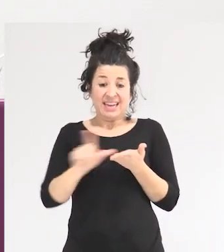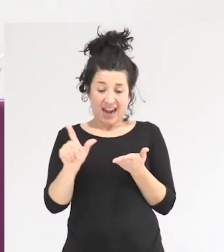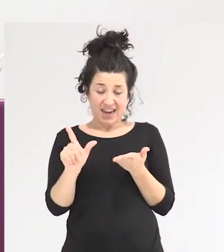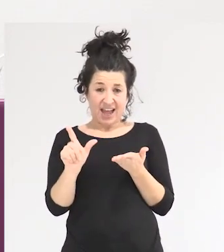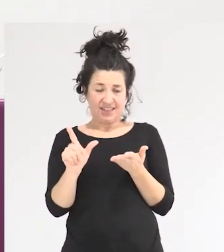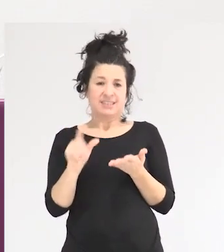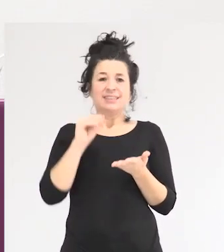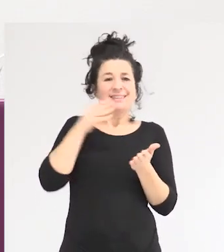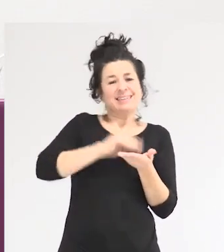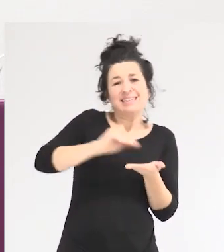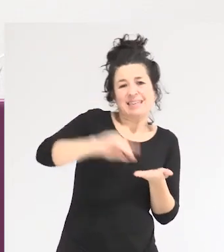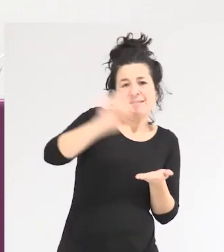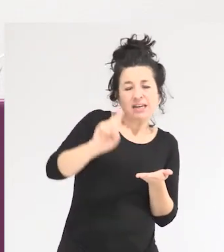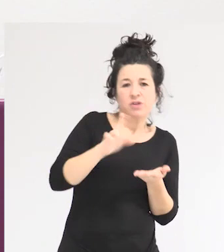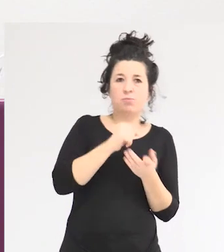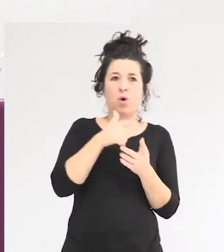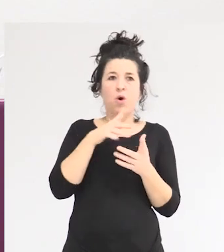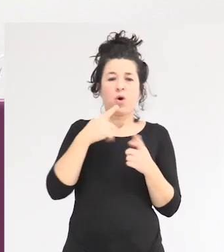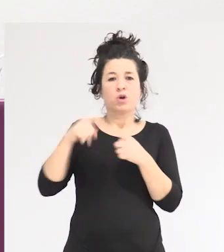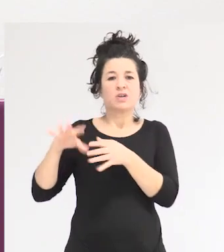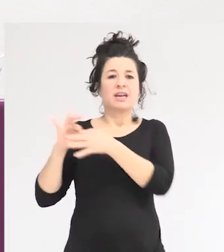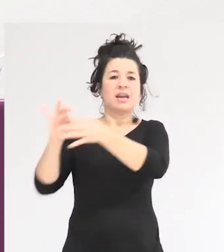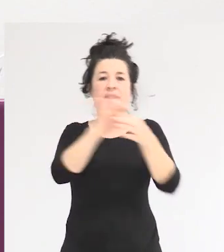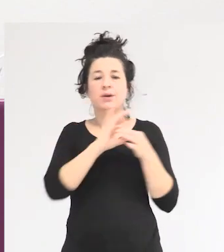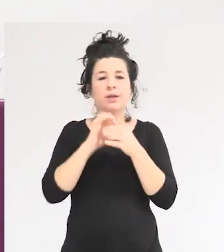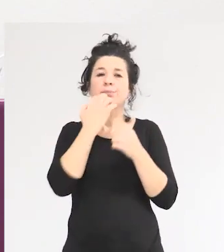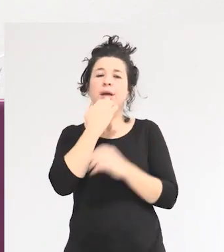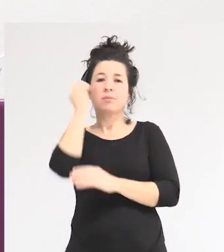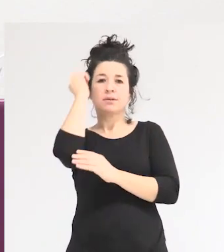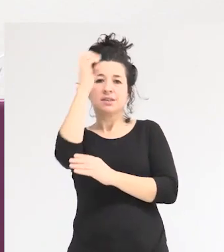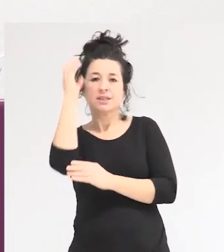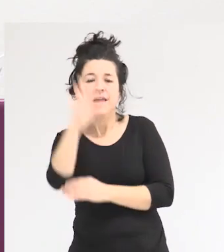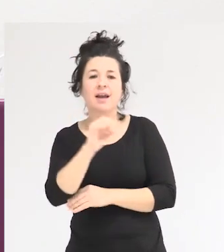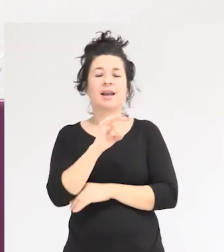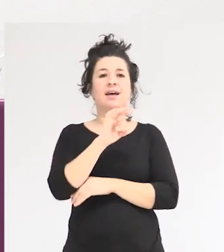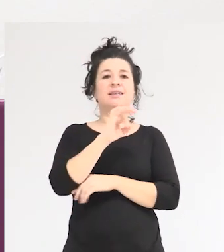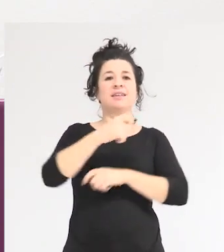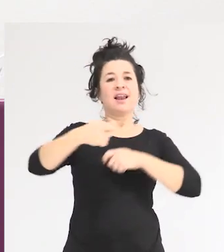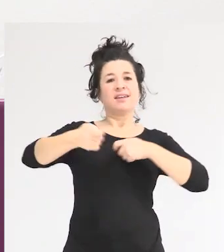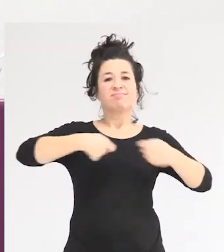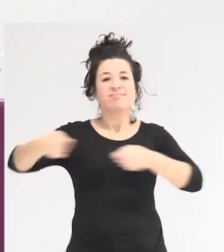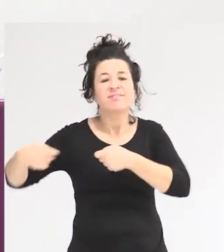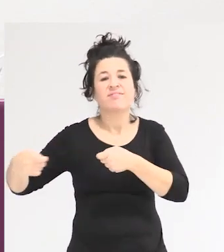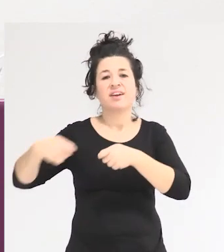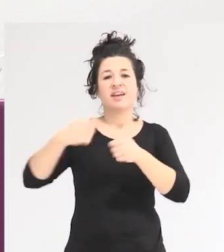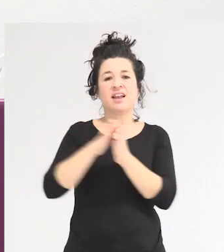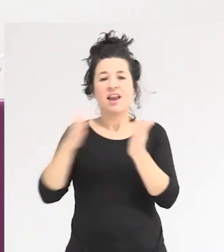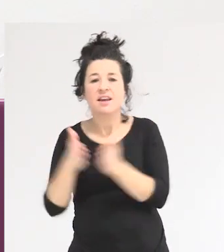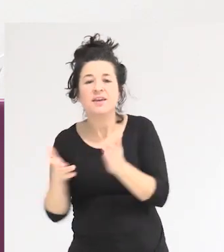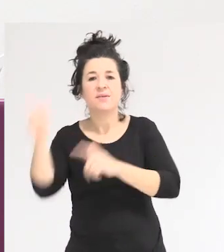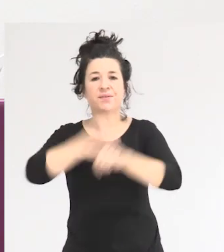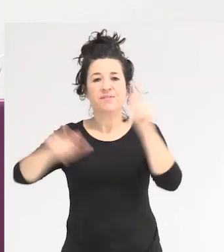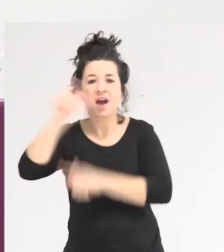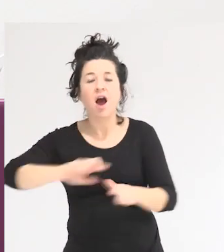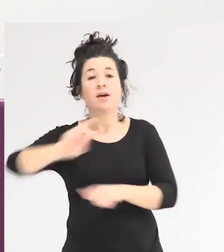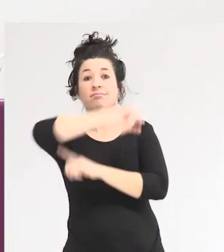eta idaztearen inguruan dauden gauzak, hitzaldietara joatea, liburu azoketara joatea, bidaiatzea, hori